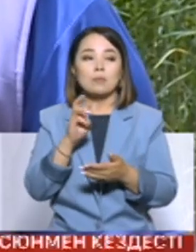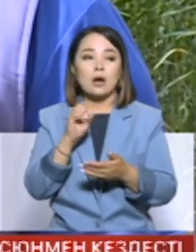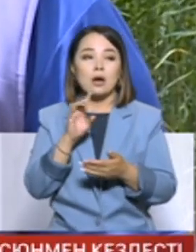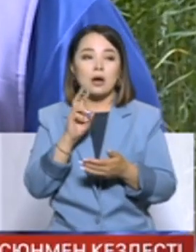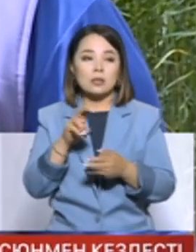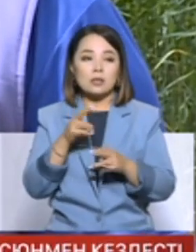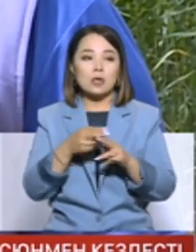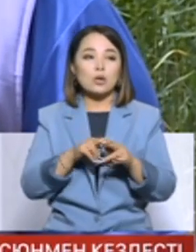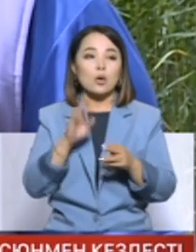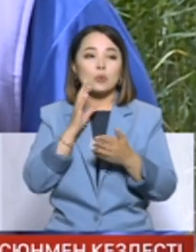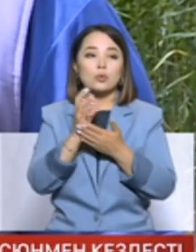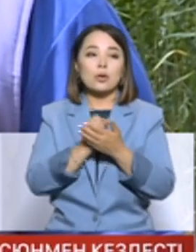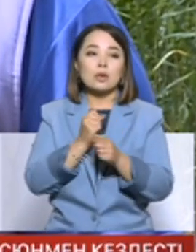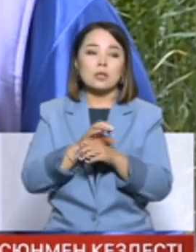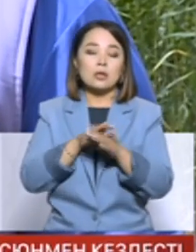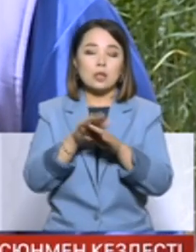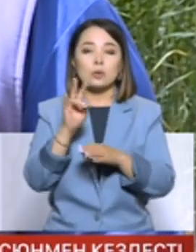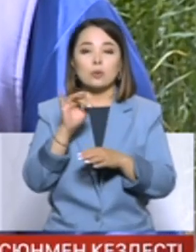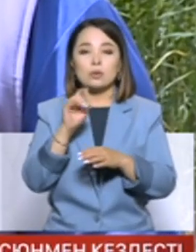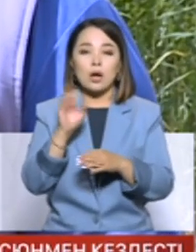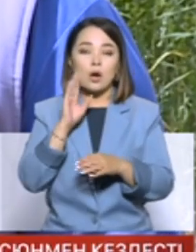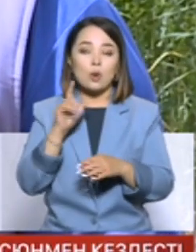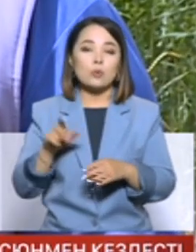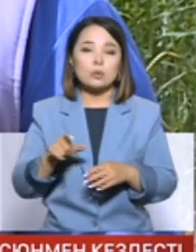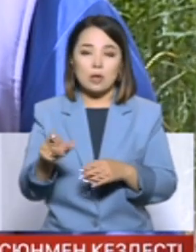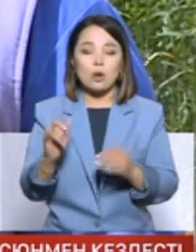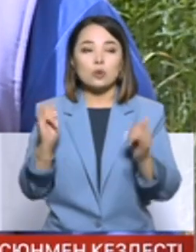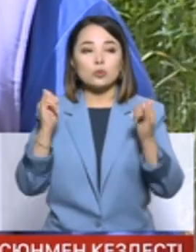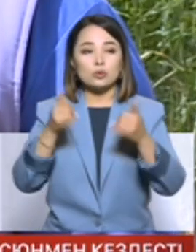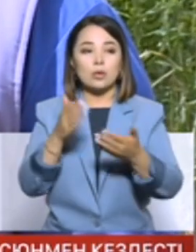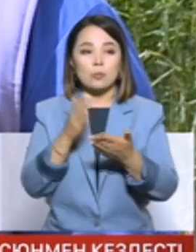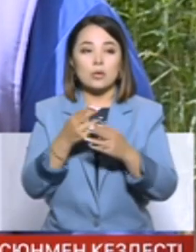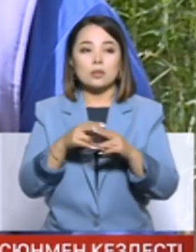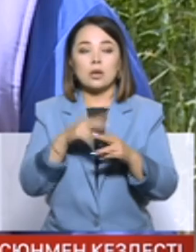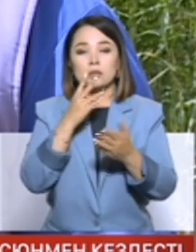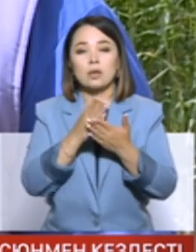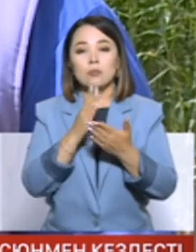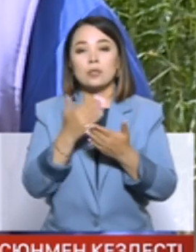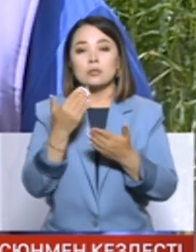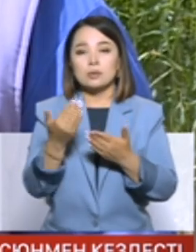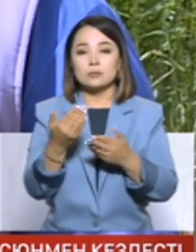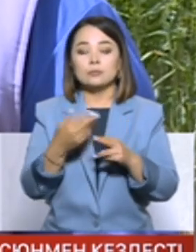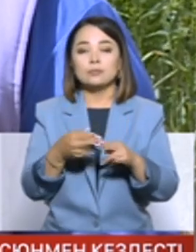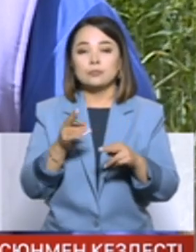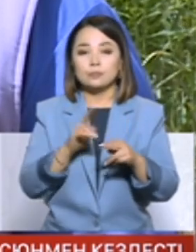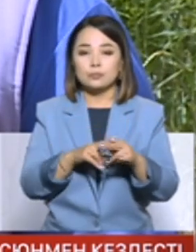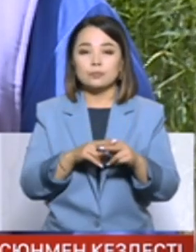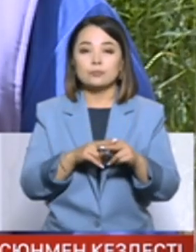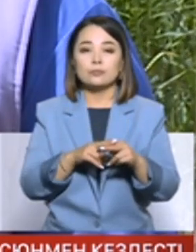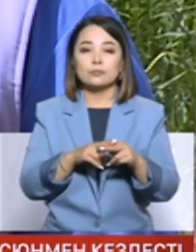су қоймасынан осы Нұра өзеніне келіп құйылады. Өздеріңіз көріп отырсыздар. Мына енді